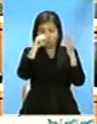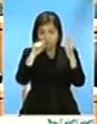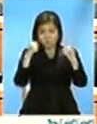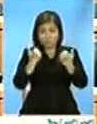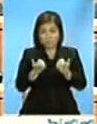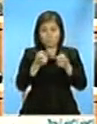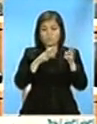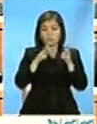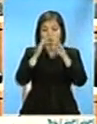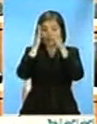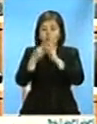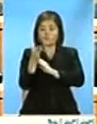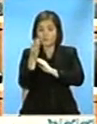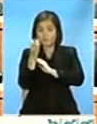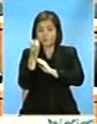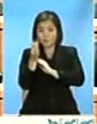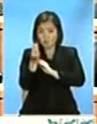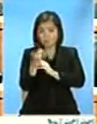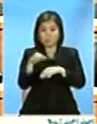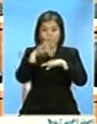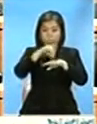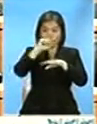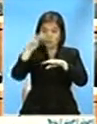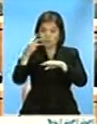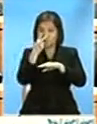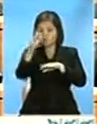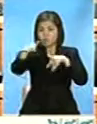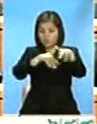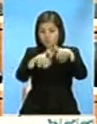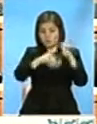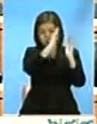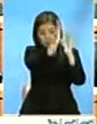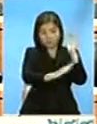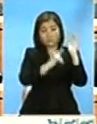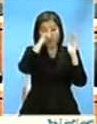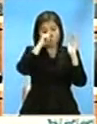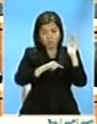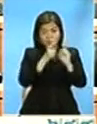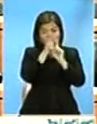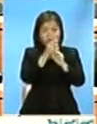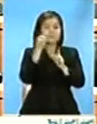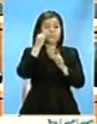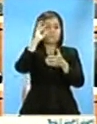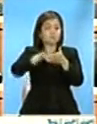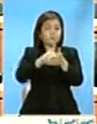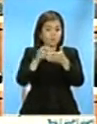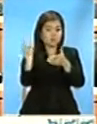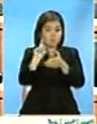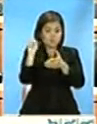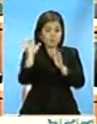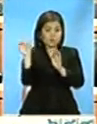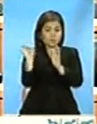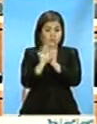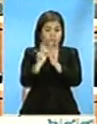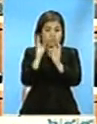วณเกณฑ์จำนวนราษฎรต่อสมาชิก1คนให้คำนวณจากจำนวนราษฎรทั้งประเทศตามหลักฐานการทะเบียนราษฎรที่ประกาศในปีสุดท้ายก่อนปี